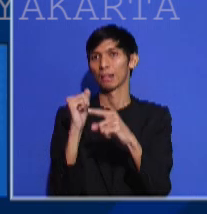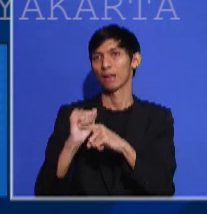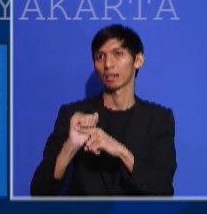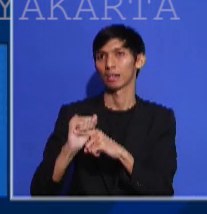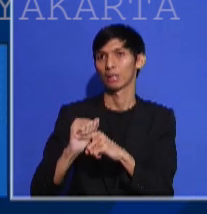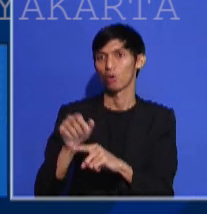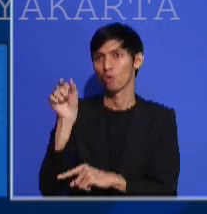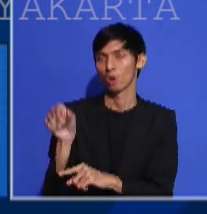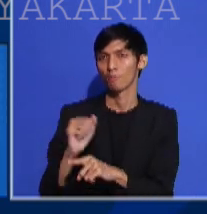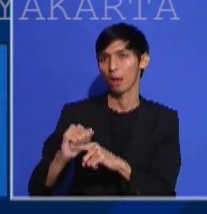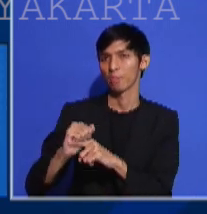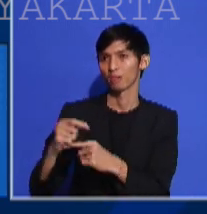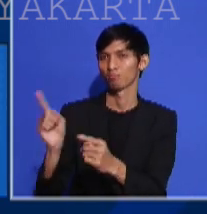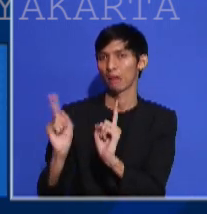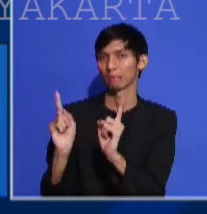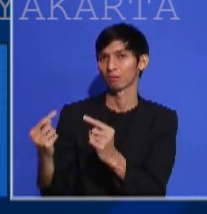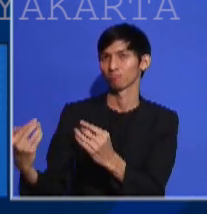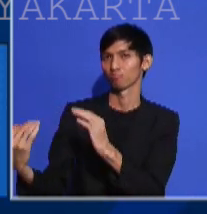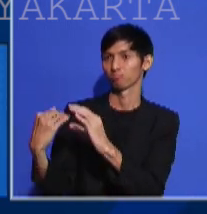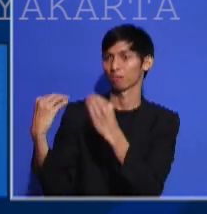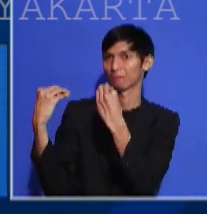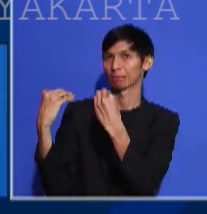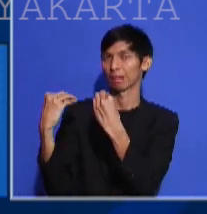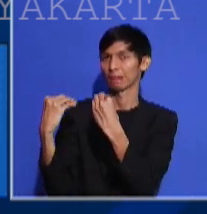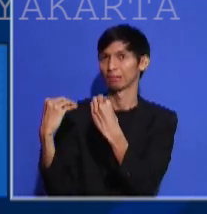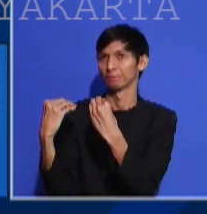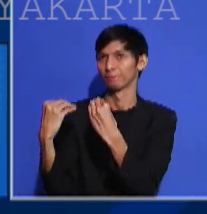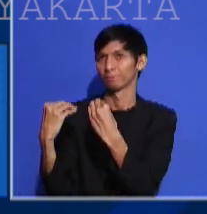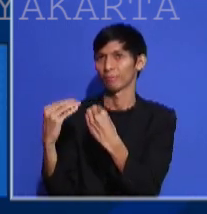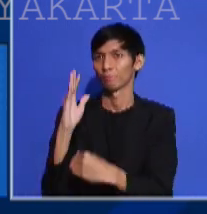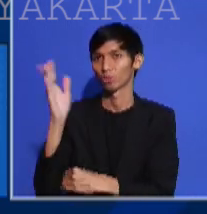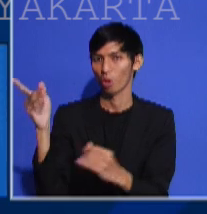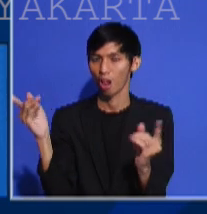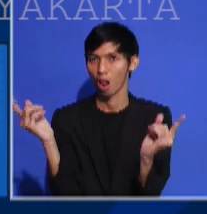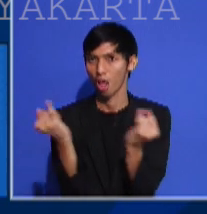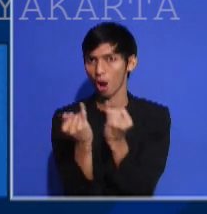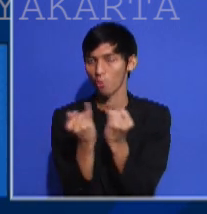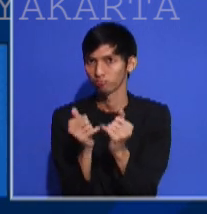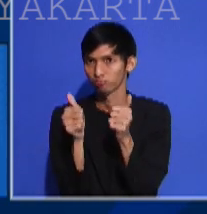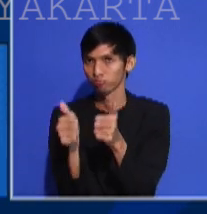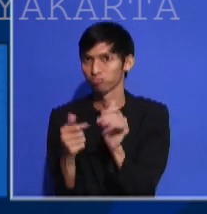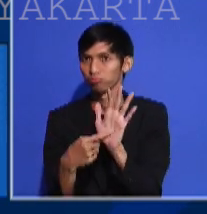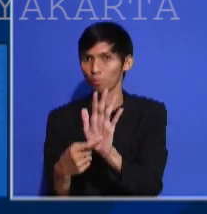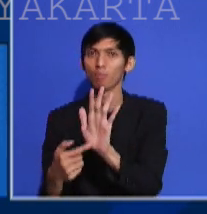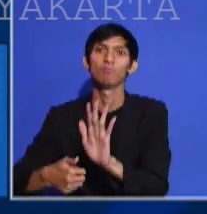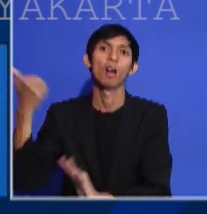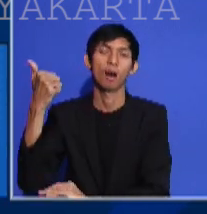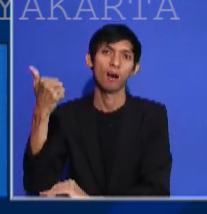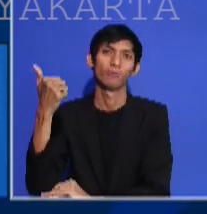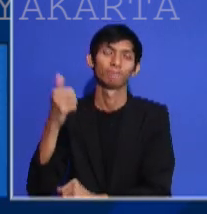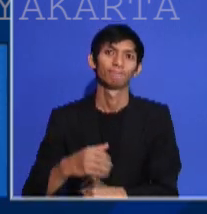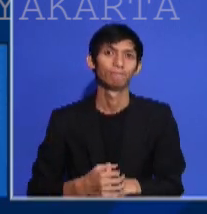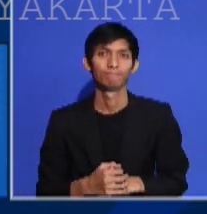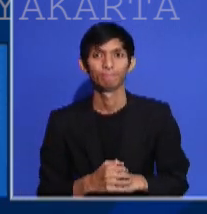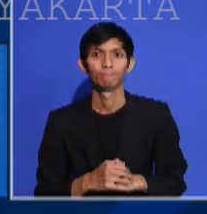memberikan masukan arahan agar besok di pertandingan bisa memberikan performa yang terbaik baik Iya tadi